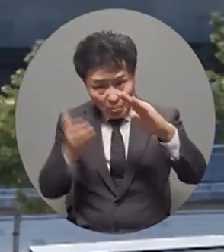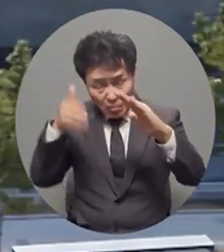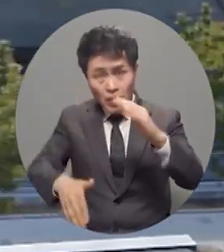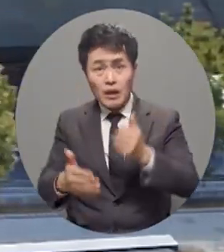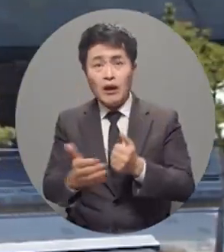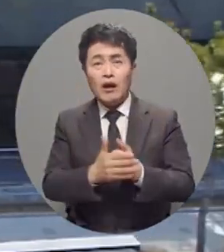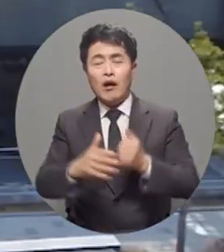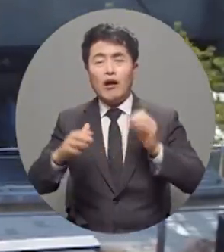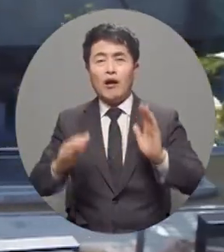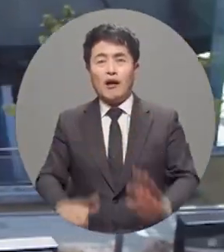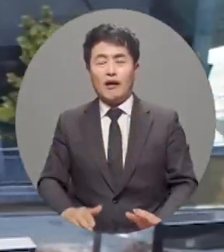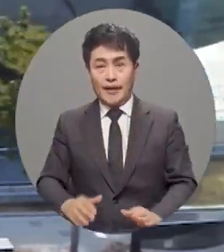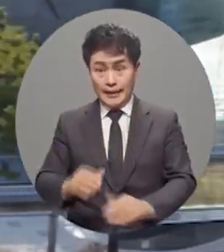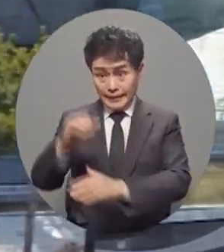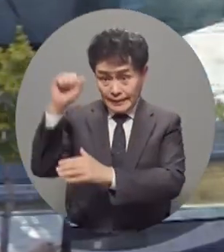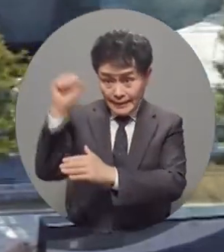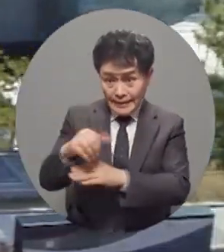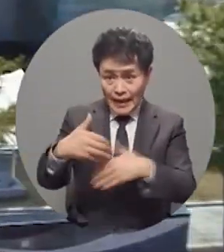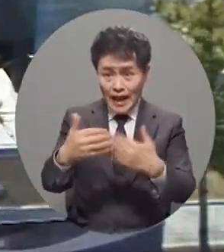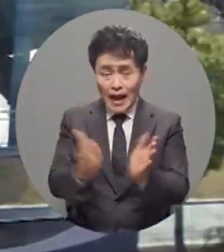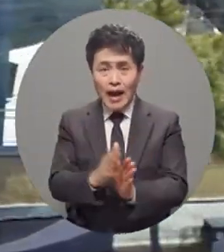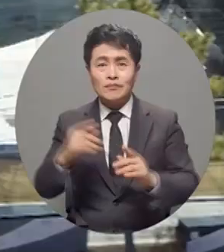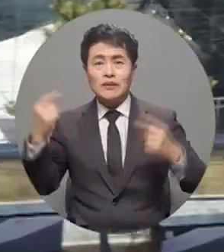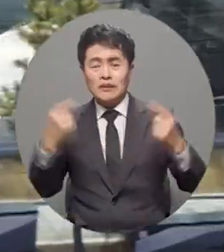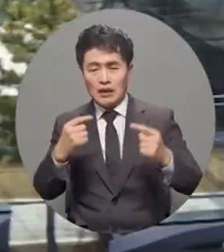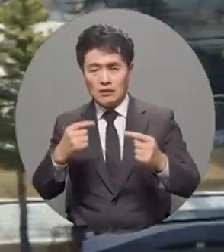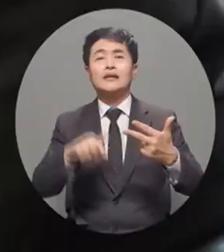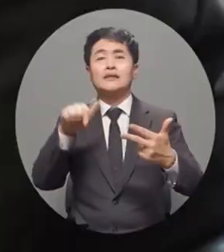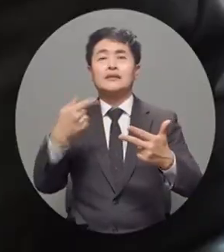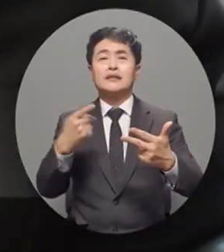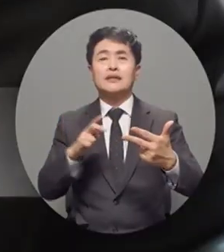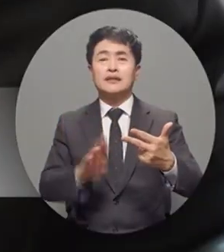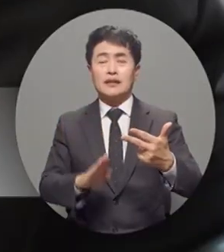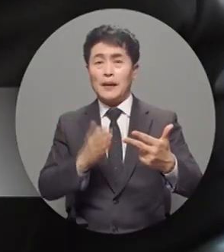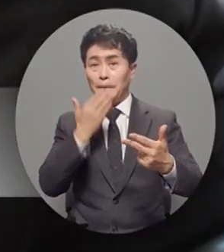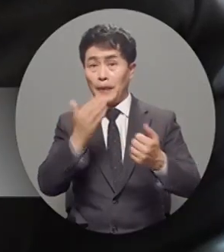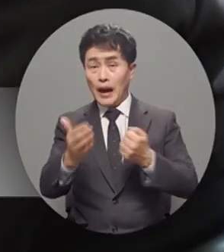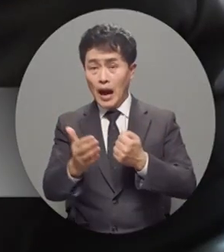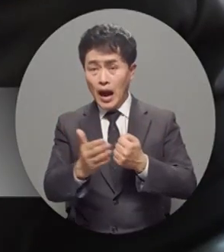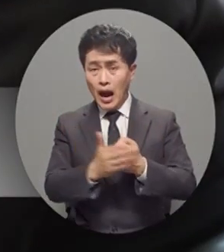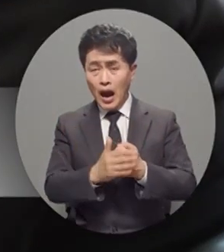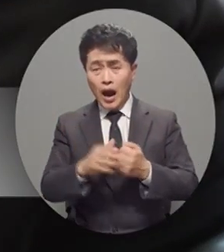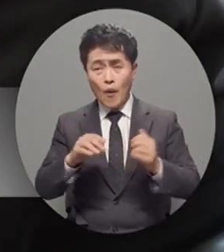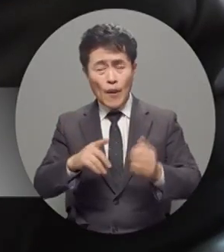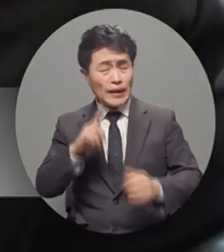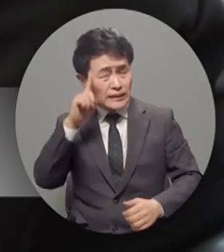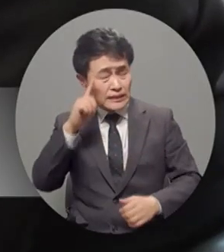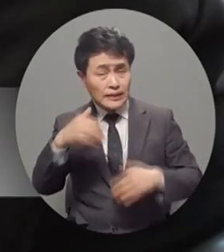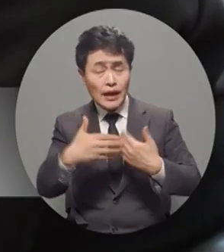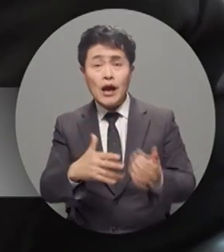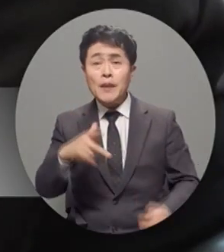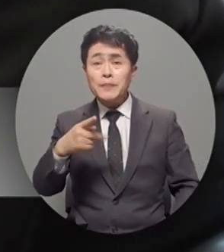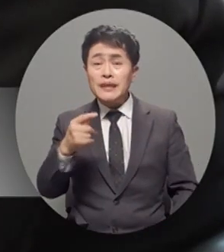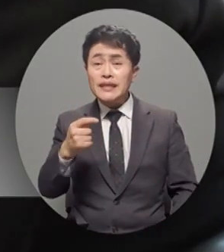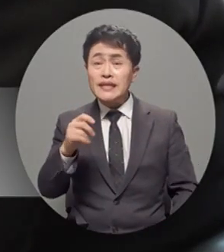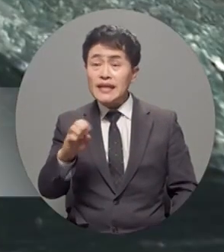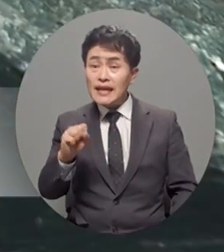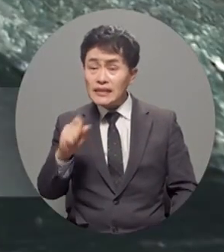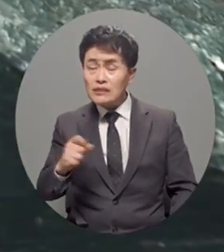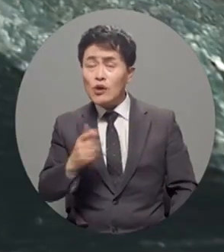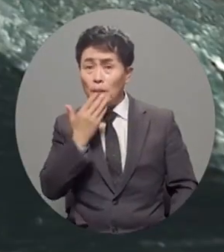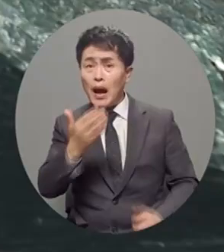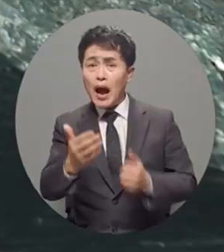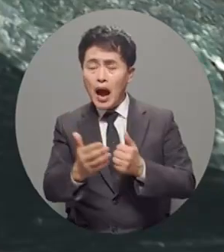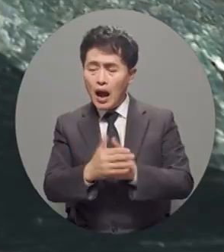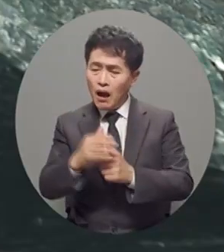인정받기 위해선 상위 7급 이상 판정을 받아야 합니다 외상후 스트레스 장애 PTSD 사유가 되긴 하지만